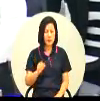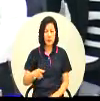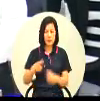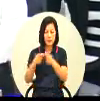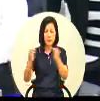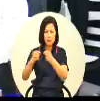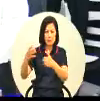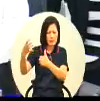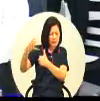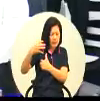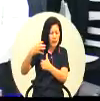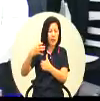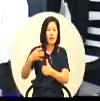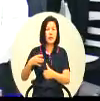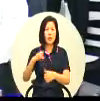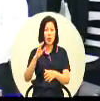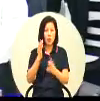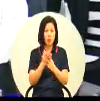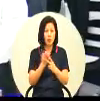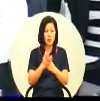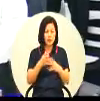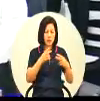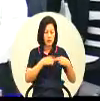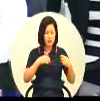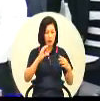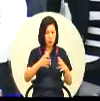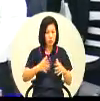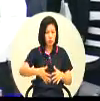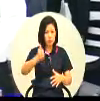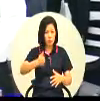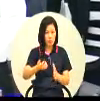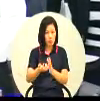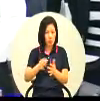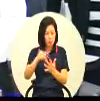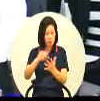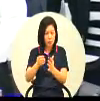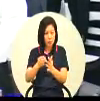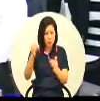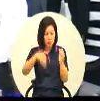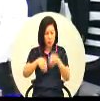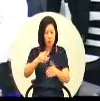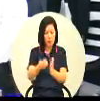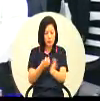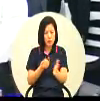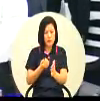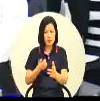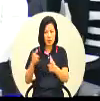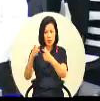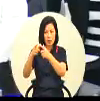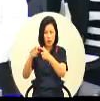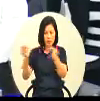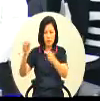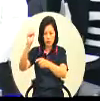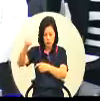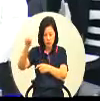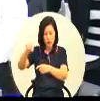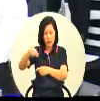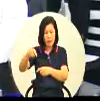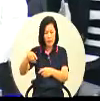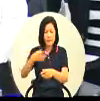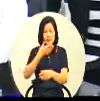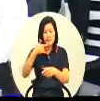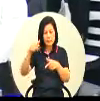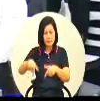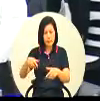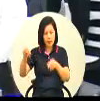好，或者是说不管我们的蔡总统在选前是不是有对我们的日本承诺什么样的私底下的协定，我们不知